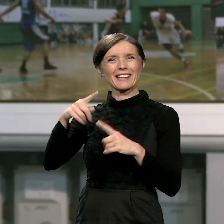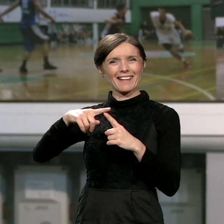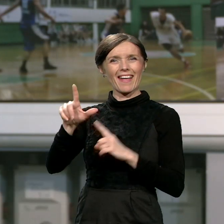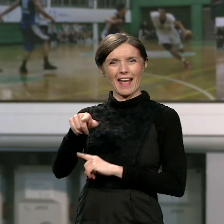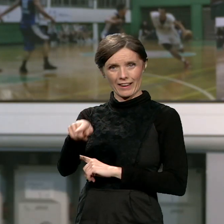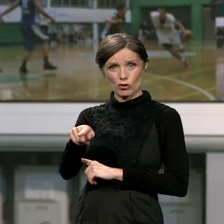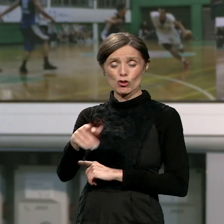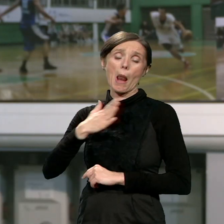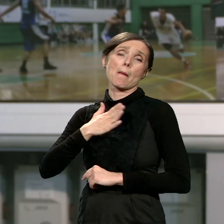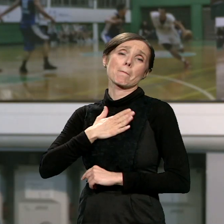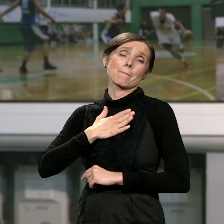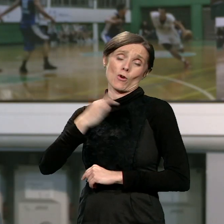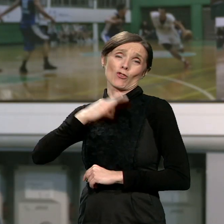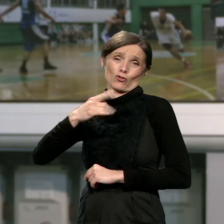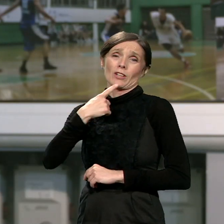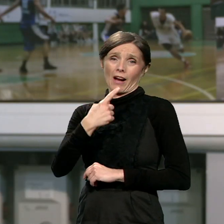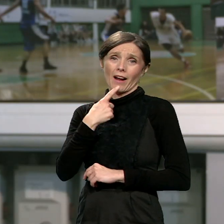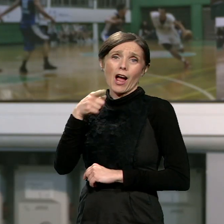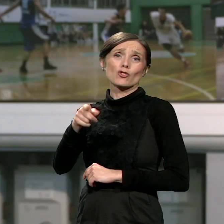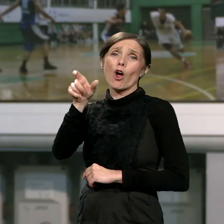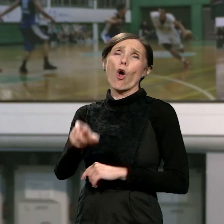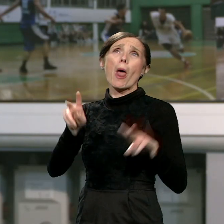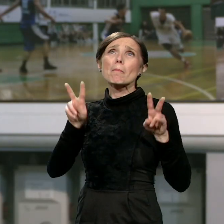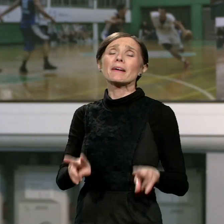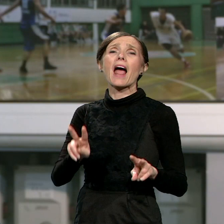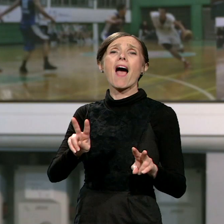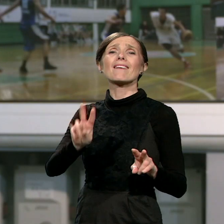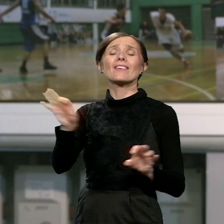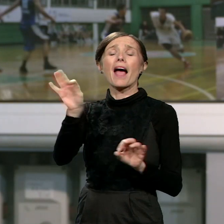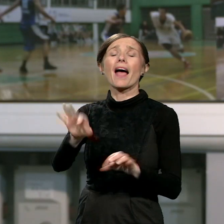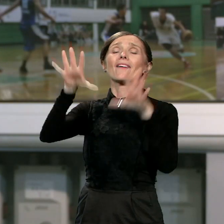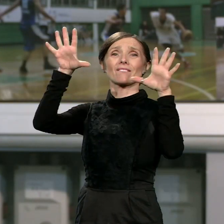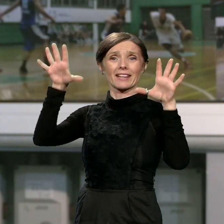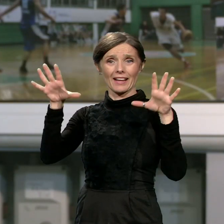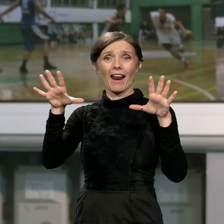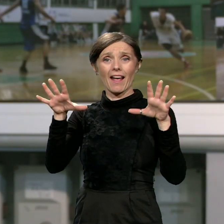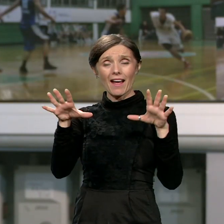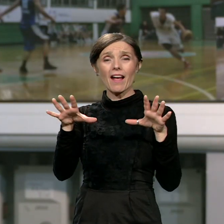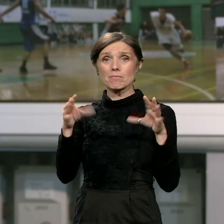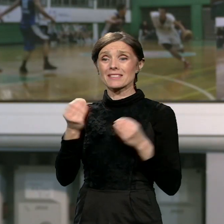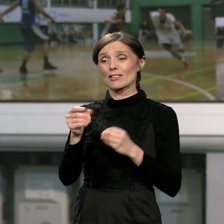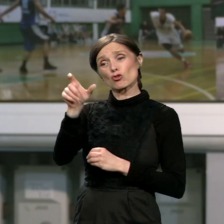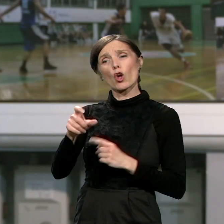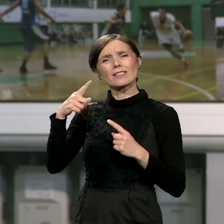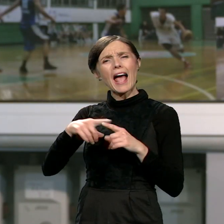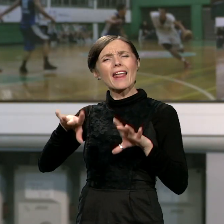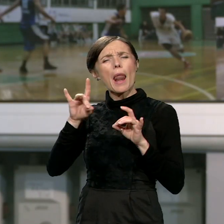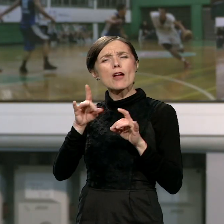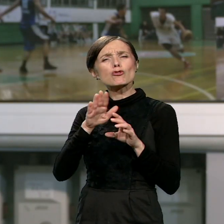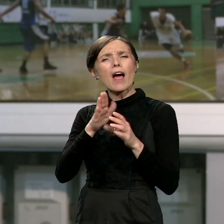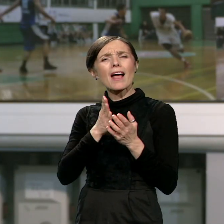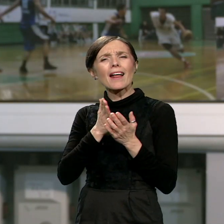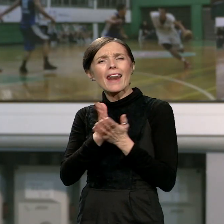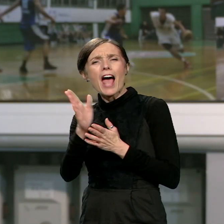dete reklo, jedna prava vila. Zato što ona je stvarno pronašla način da sa svakim detetom radi na